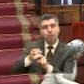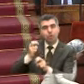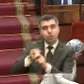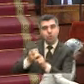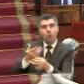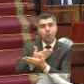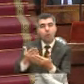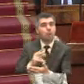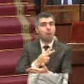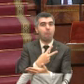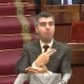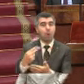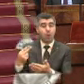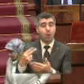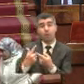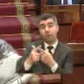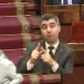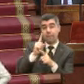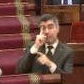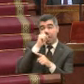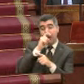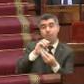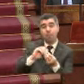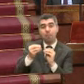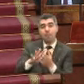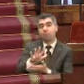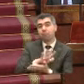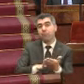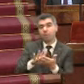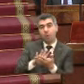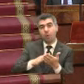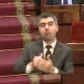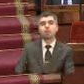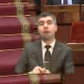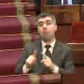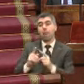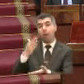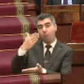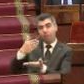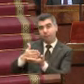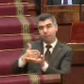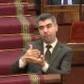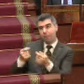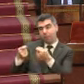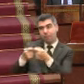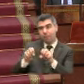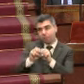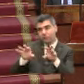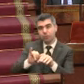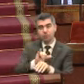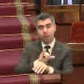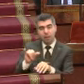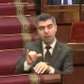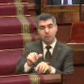هذه الأخيرة خلف كوارث عديدة يشهدها المجتمع المغربي. سيد الوزير، لمحاصرة هذه الظاهرة لابد من العمل على تحسين